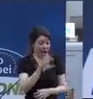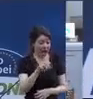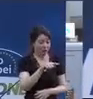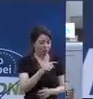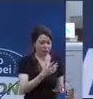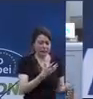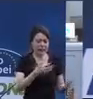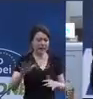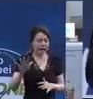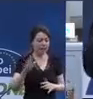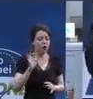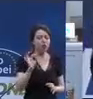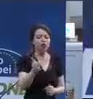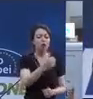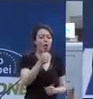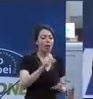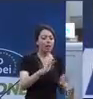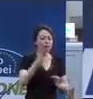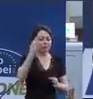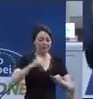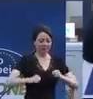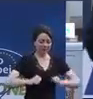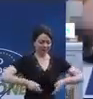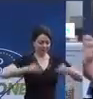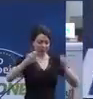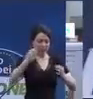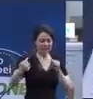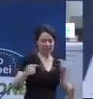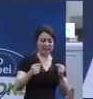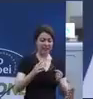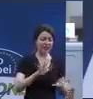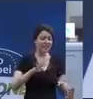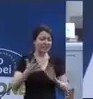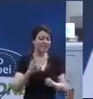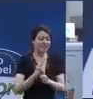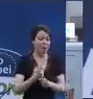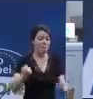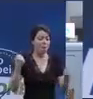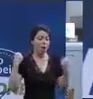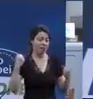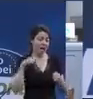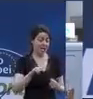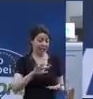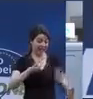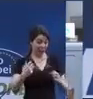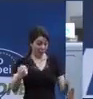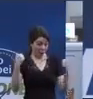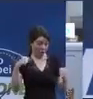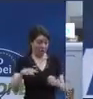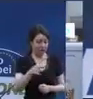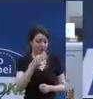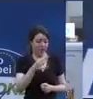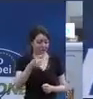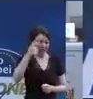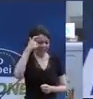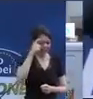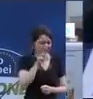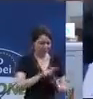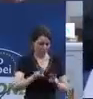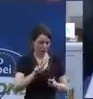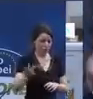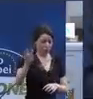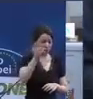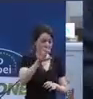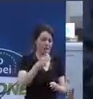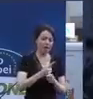si salva se diventa da un condominio litigioso una grande potenza e essere una grande potenza vuol dire che gli stati nazionali